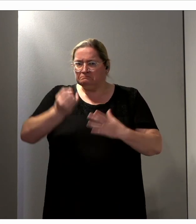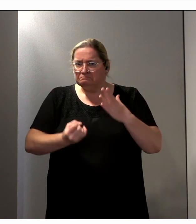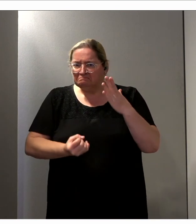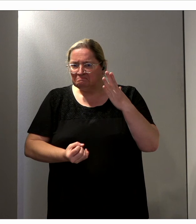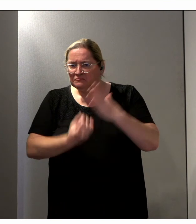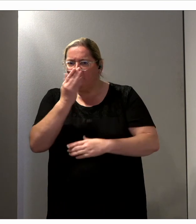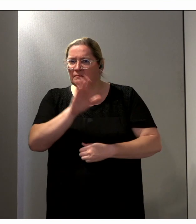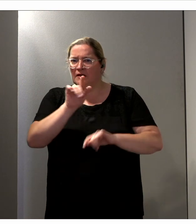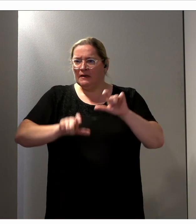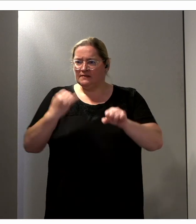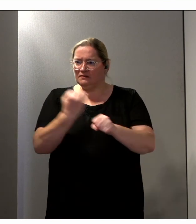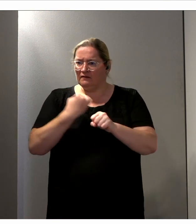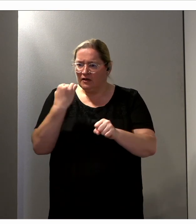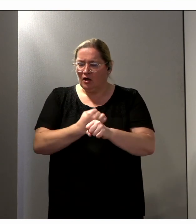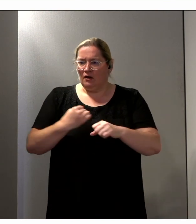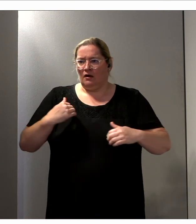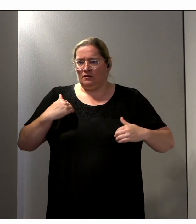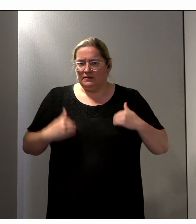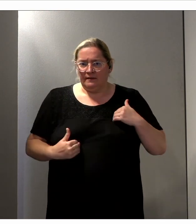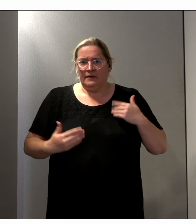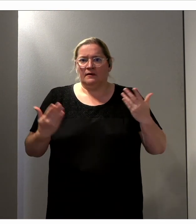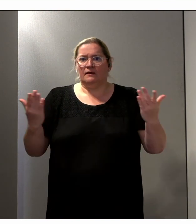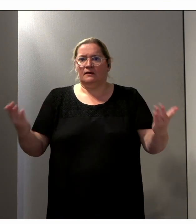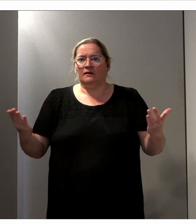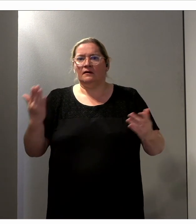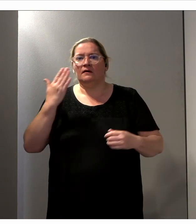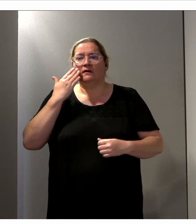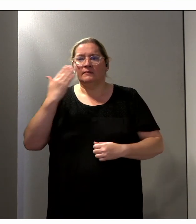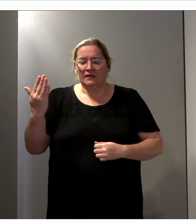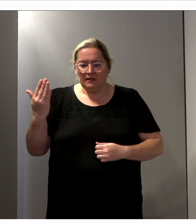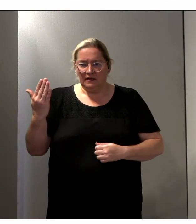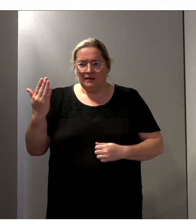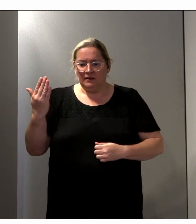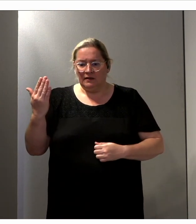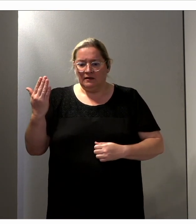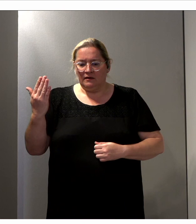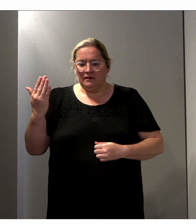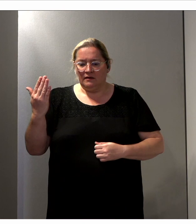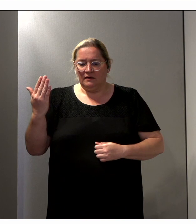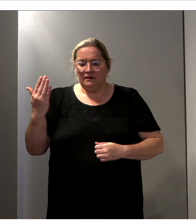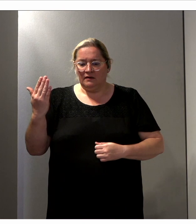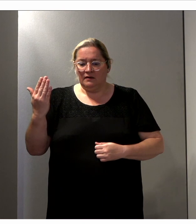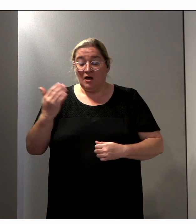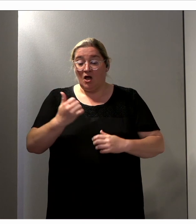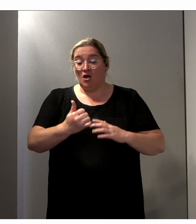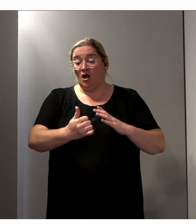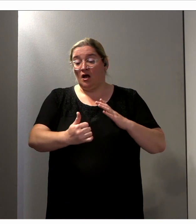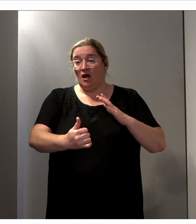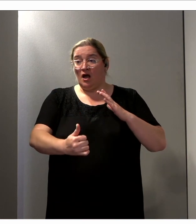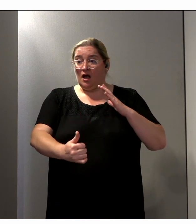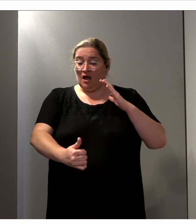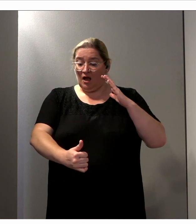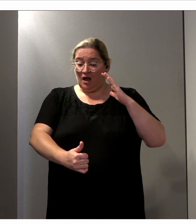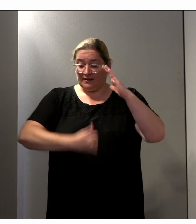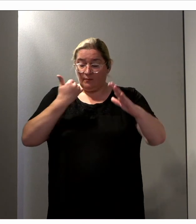Comment on peut éventuellement, quand on est indépendant comme ça, définir son